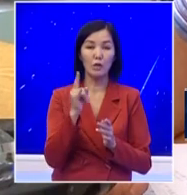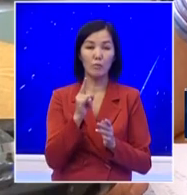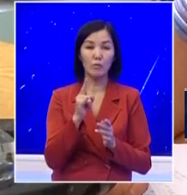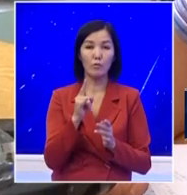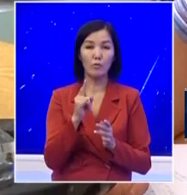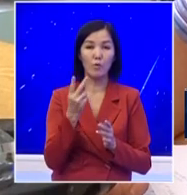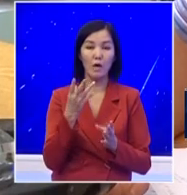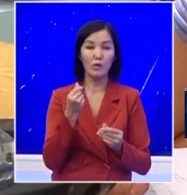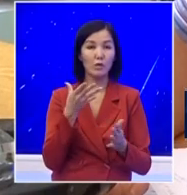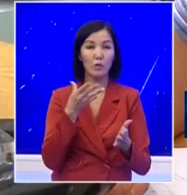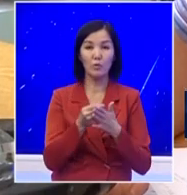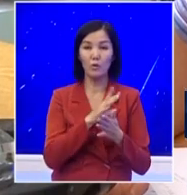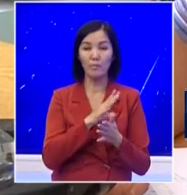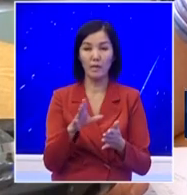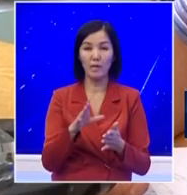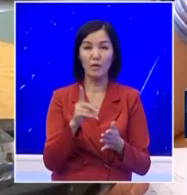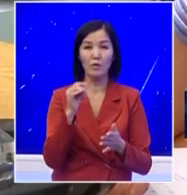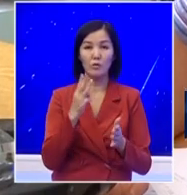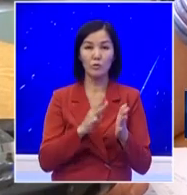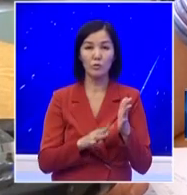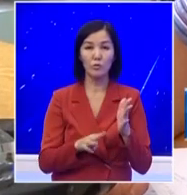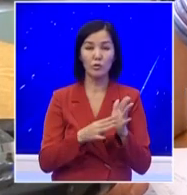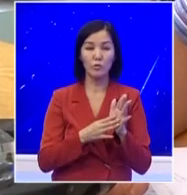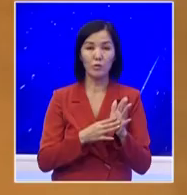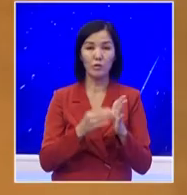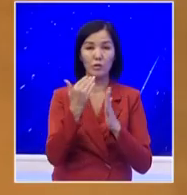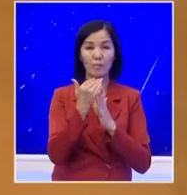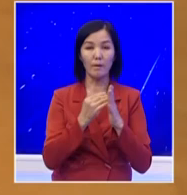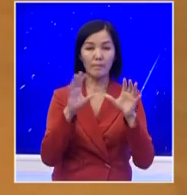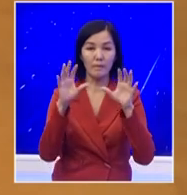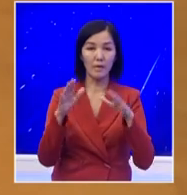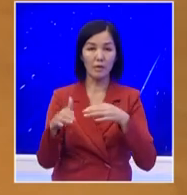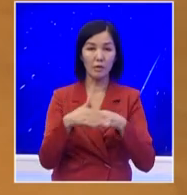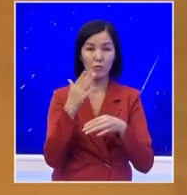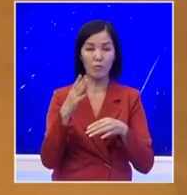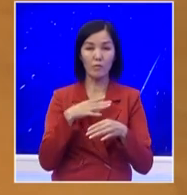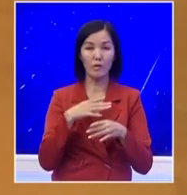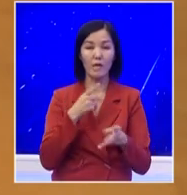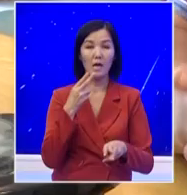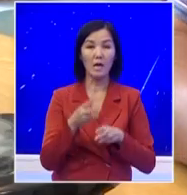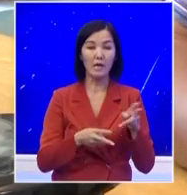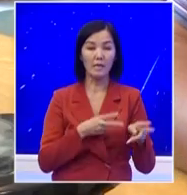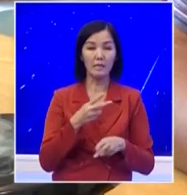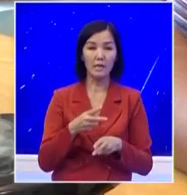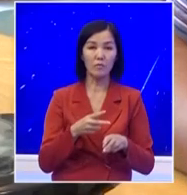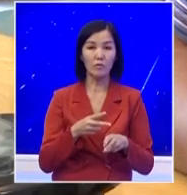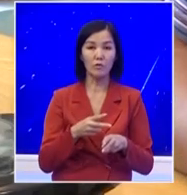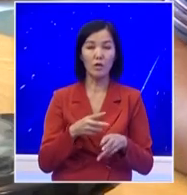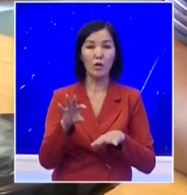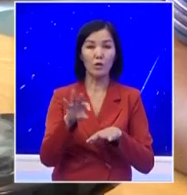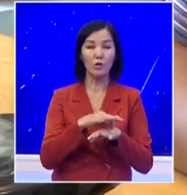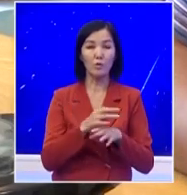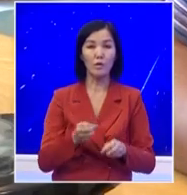Сот шешімімен борышкер 139-шы бап бойынша қылмыстық жауапкершілікке тартылу керек болатын. Алайда арызданушы Ирина Дяченко жұбайының